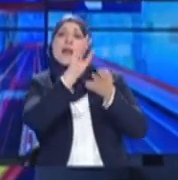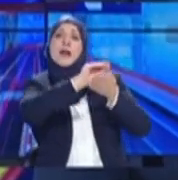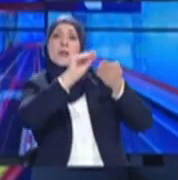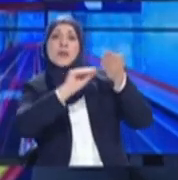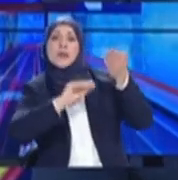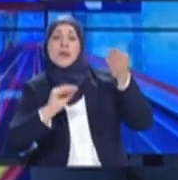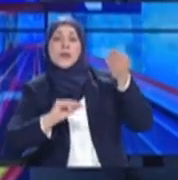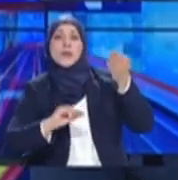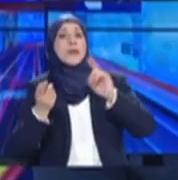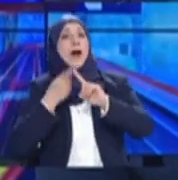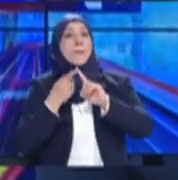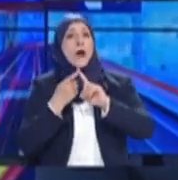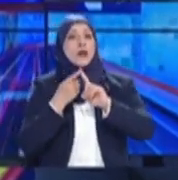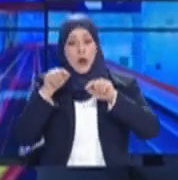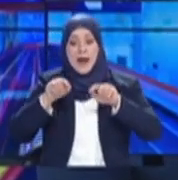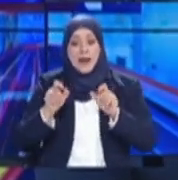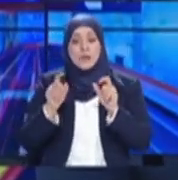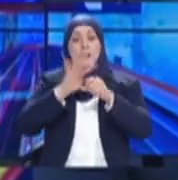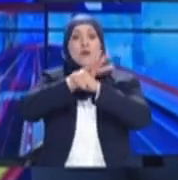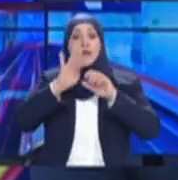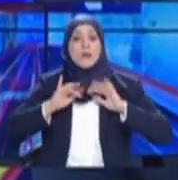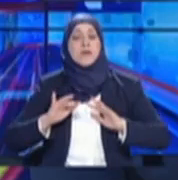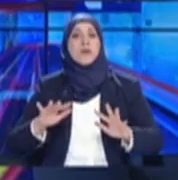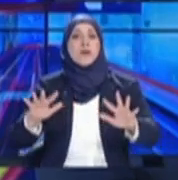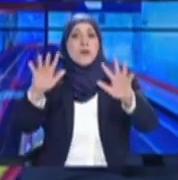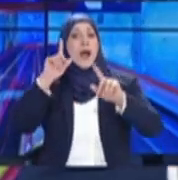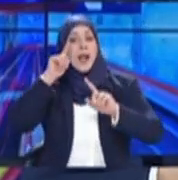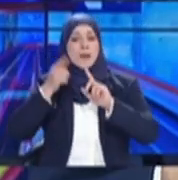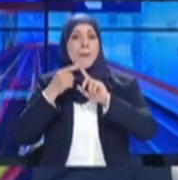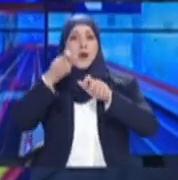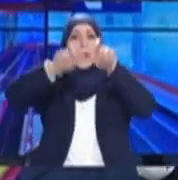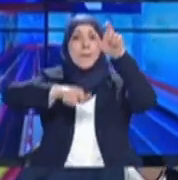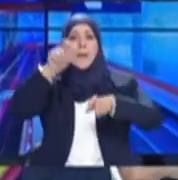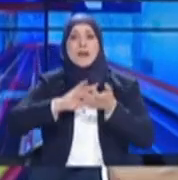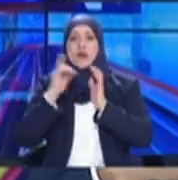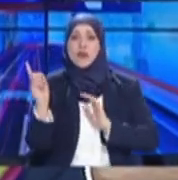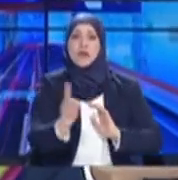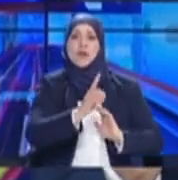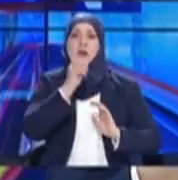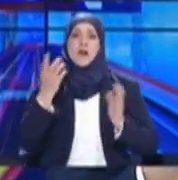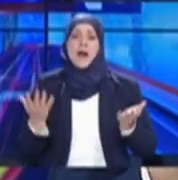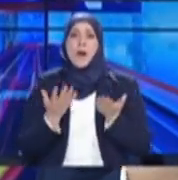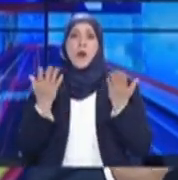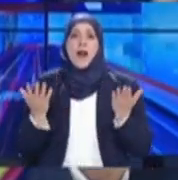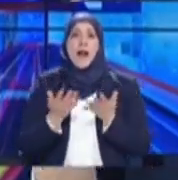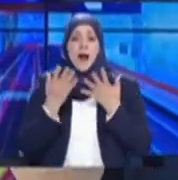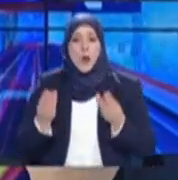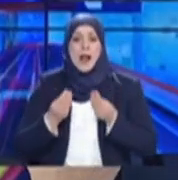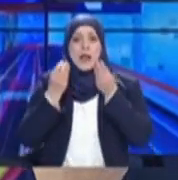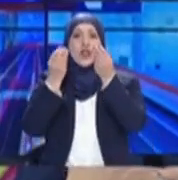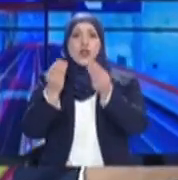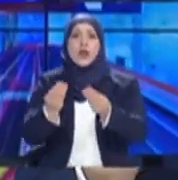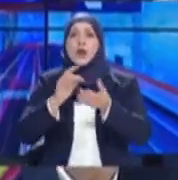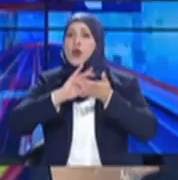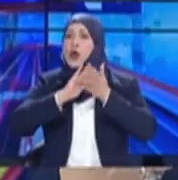اليوم انه في حاله وباي في البلاد تتطلب كل منها يحاول يوفر كل الامكانيه